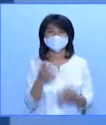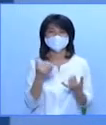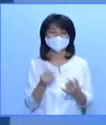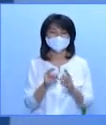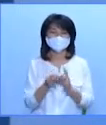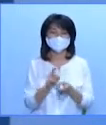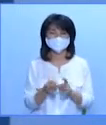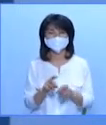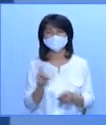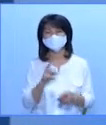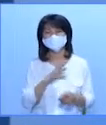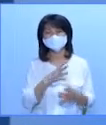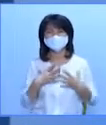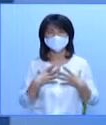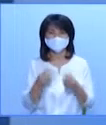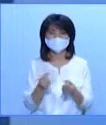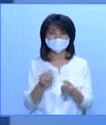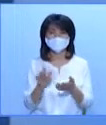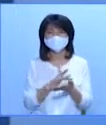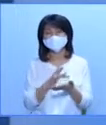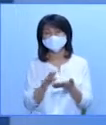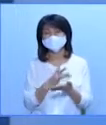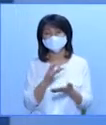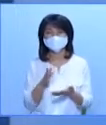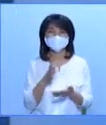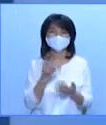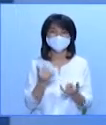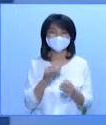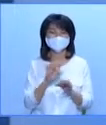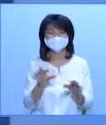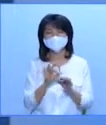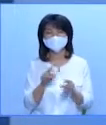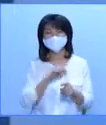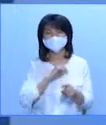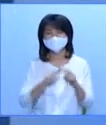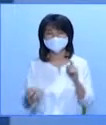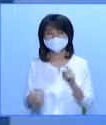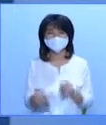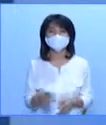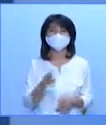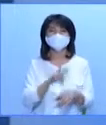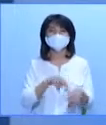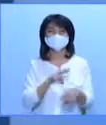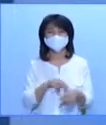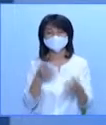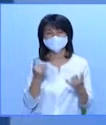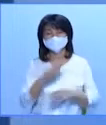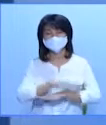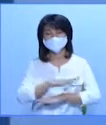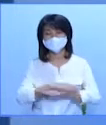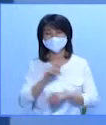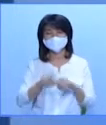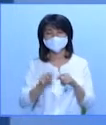арашалауға тырысса, журналистер оқиға орнынан шынайы ақпарат таратуға талпынады. Ал полиция қоғамдық тәртіпті бақылап,